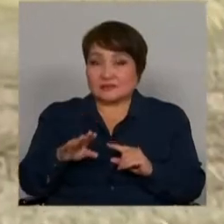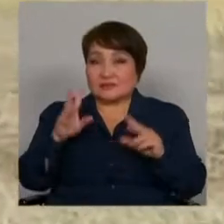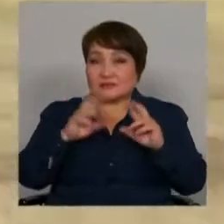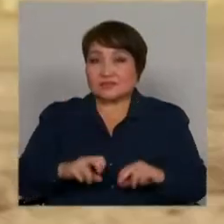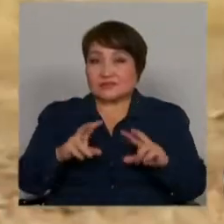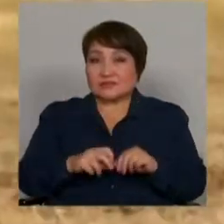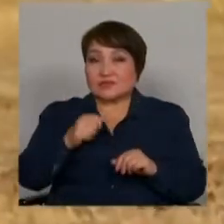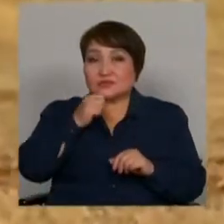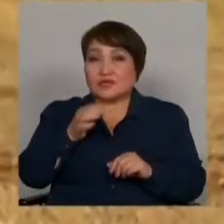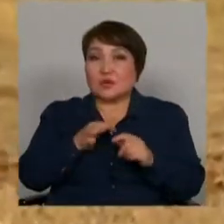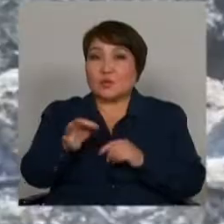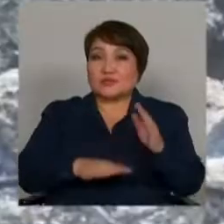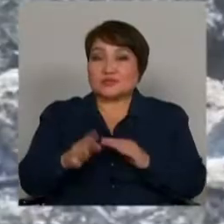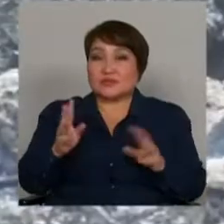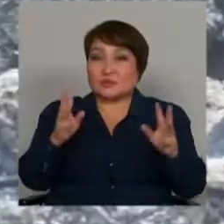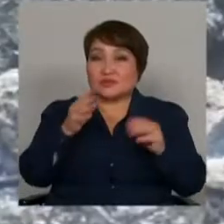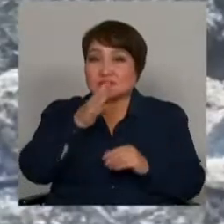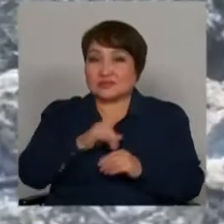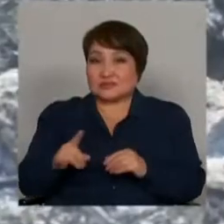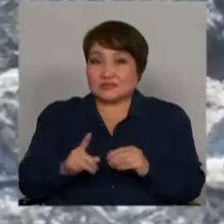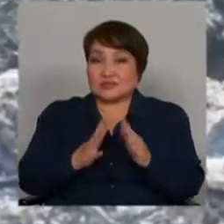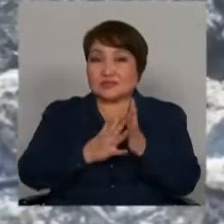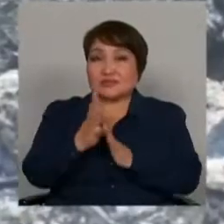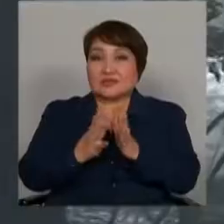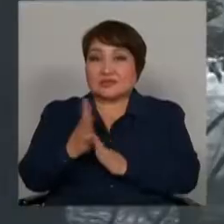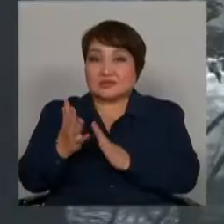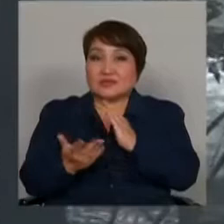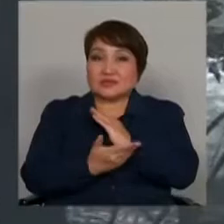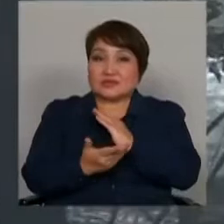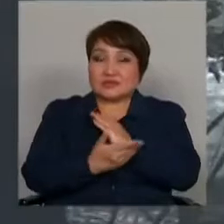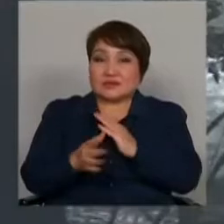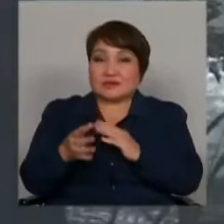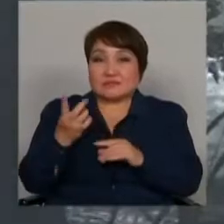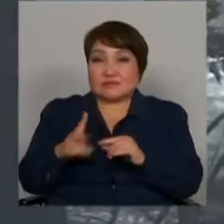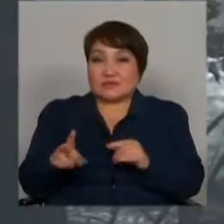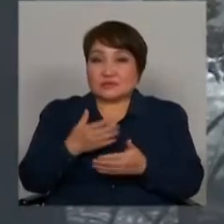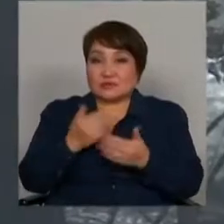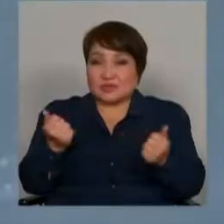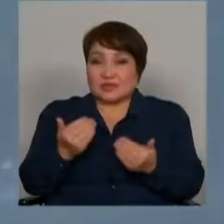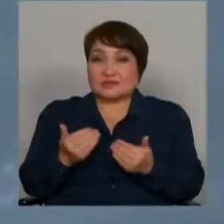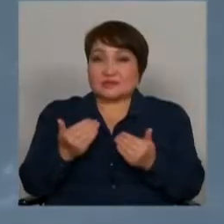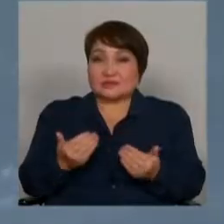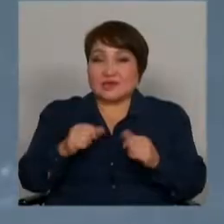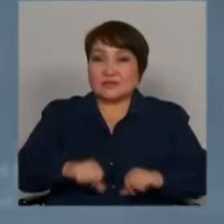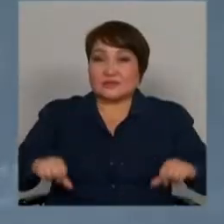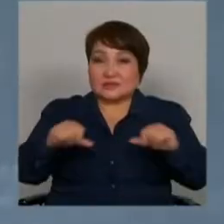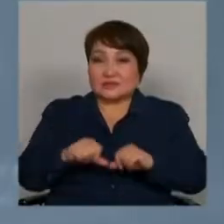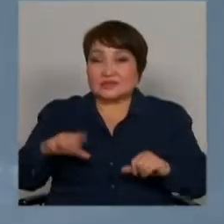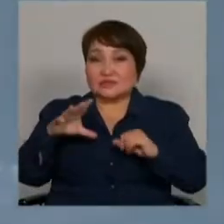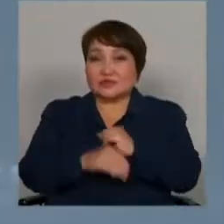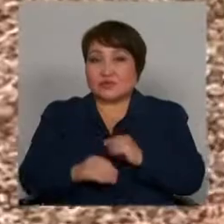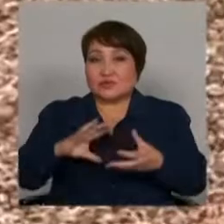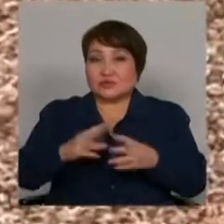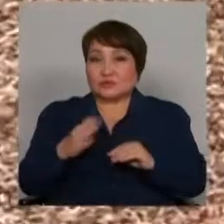Қостанай облысындағы өрт кезінде егін алқаптарына аса зақым келмеген. Қазір комиссияның соңғы қорытындысын күтіп отырмыз деді Қарашөкеев,